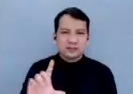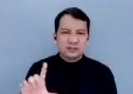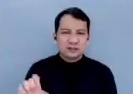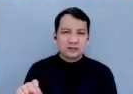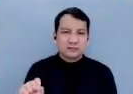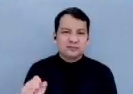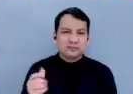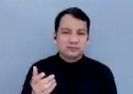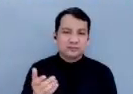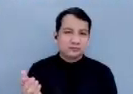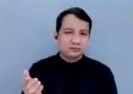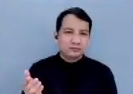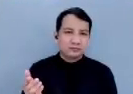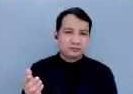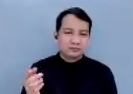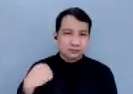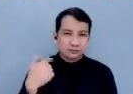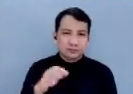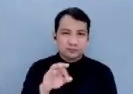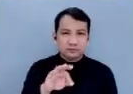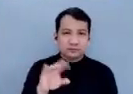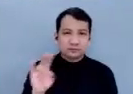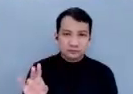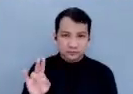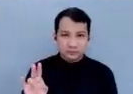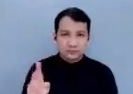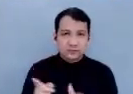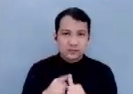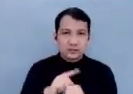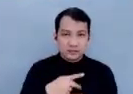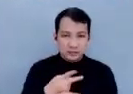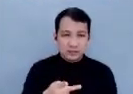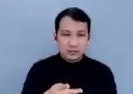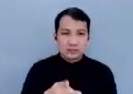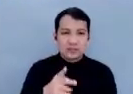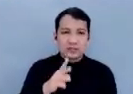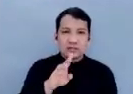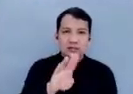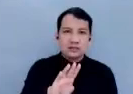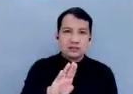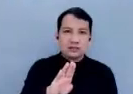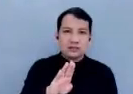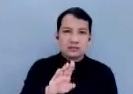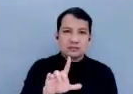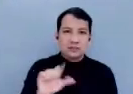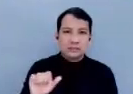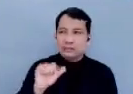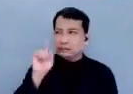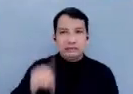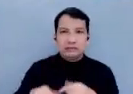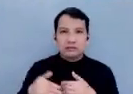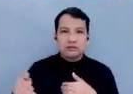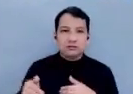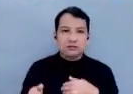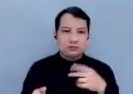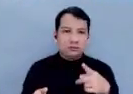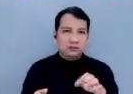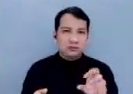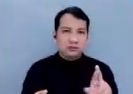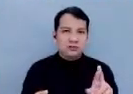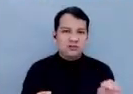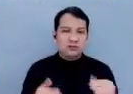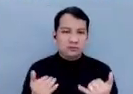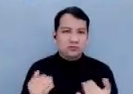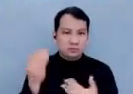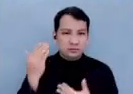Actually, 1970s pa yung first production ng Blithe. Tapos na-discontinue siya. Under Kenner siya before. Mm-mm. But now,